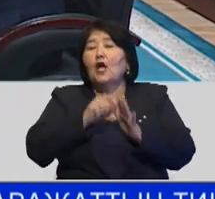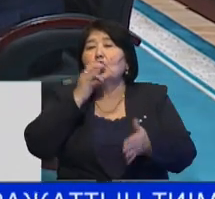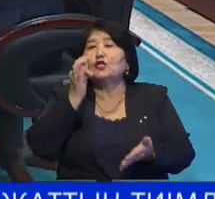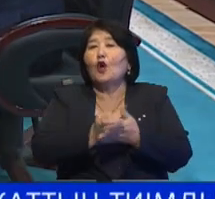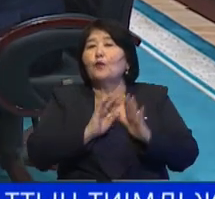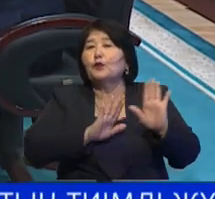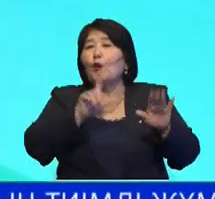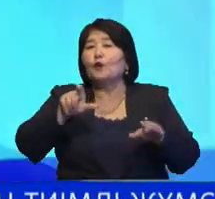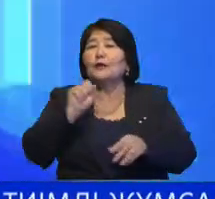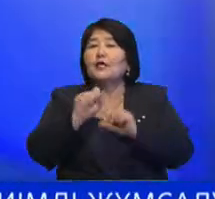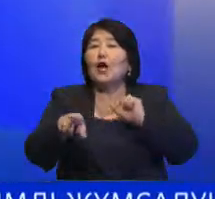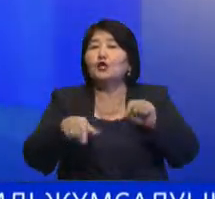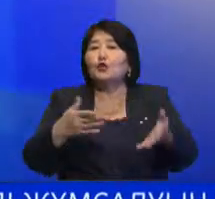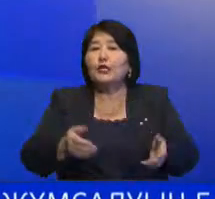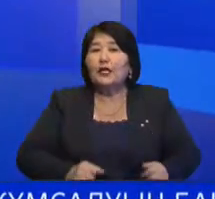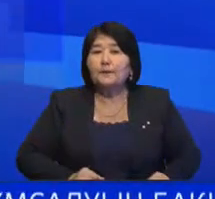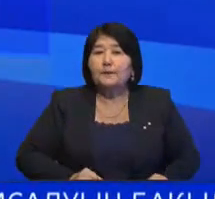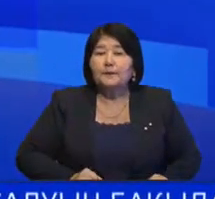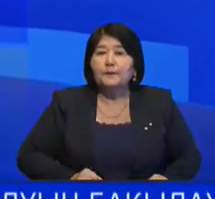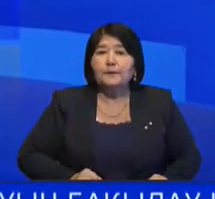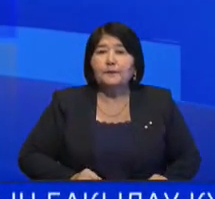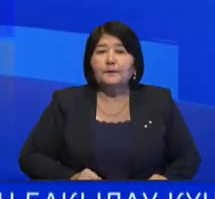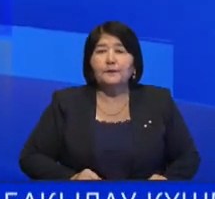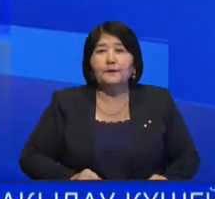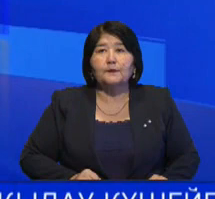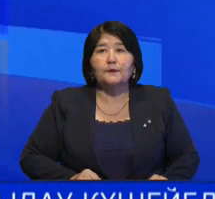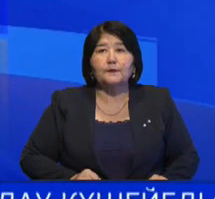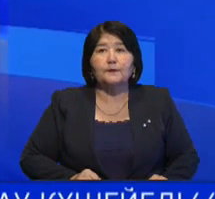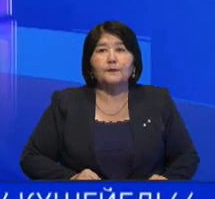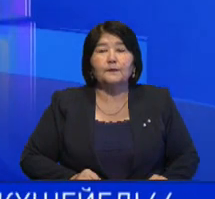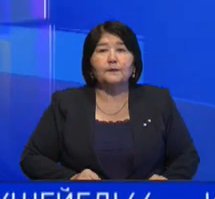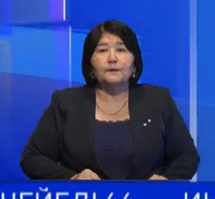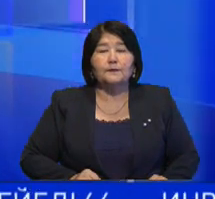орынбасарларына жүктеді. Асқар Тәжиев, Бауыржан Қожамұратов, Төрехан Қожахметов, Қызылорда телеарнасы.